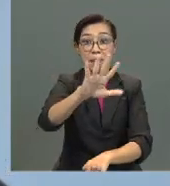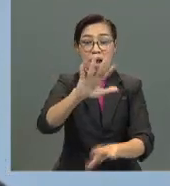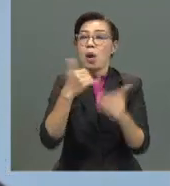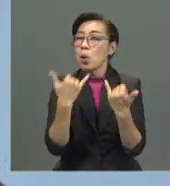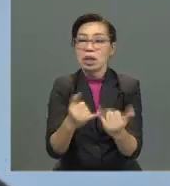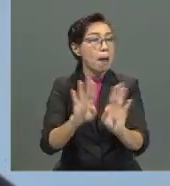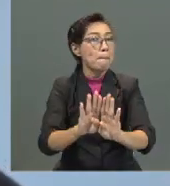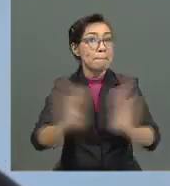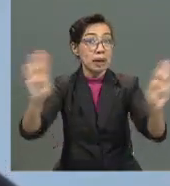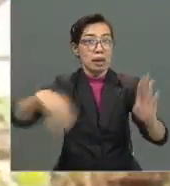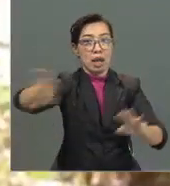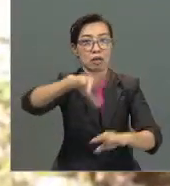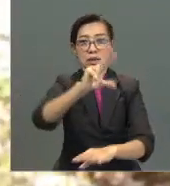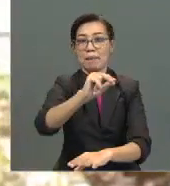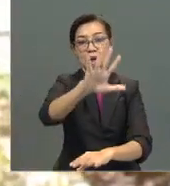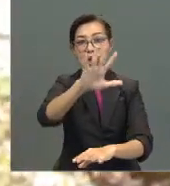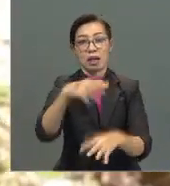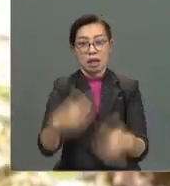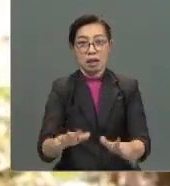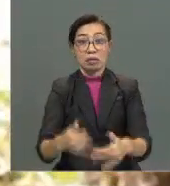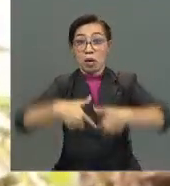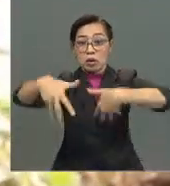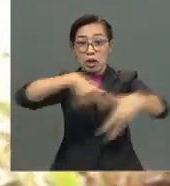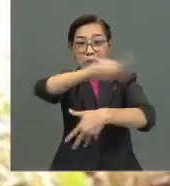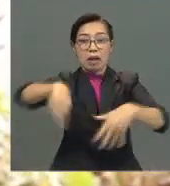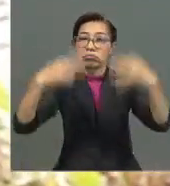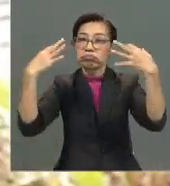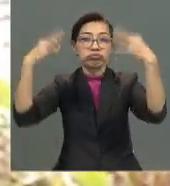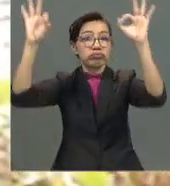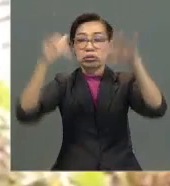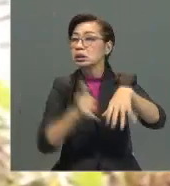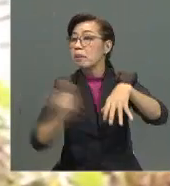วันนี้เปิดทั้งหมด35หมู่บ้านโดยชาวบ้านนั้นมีอิสระใน